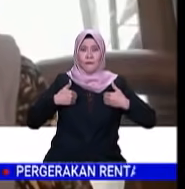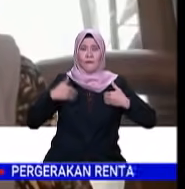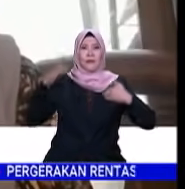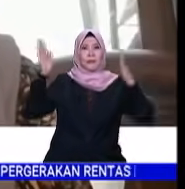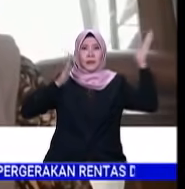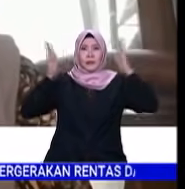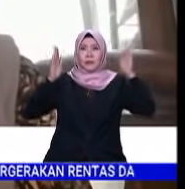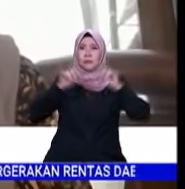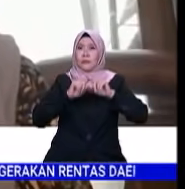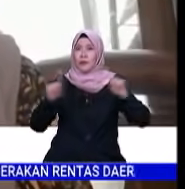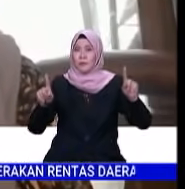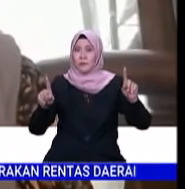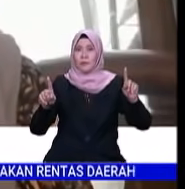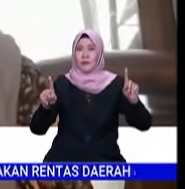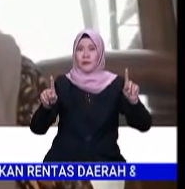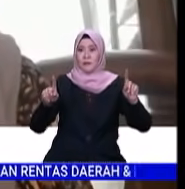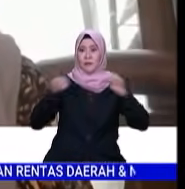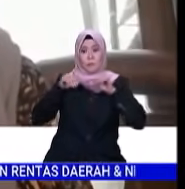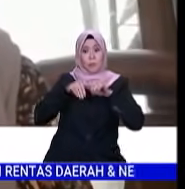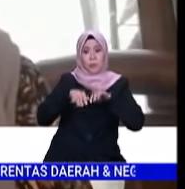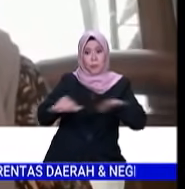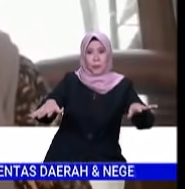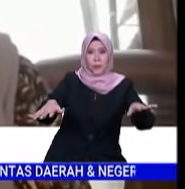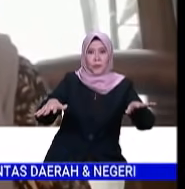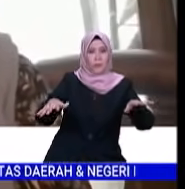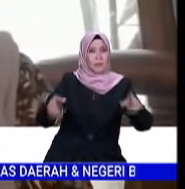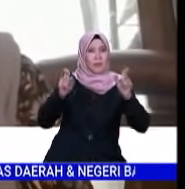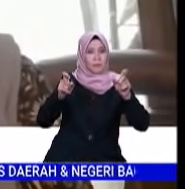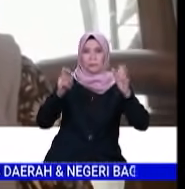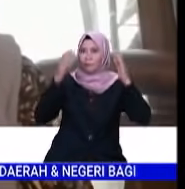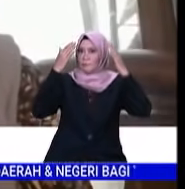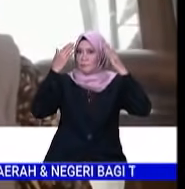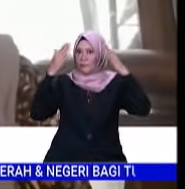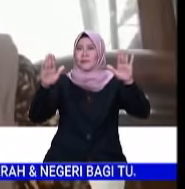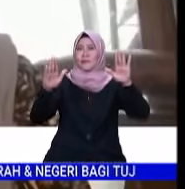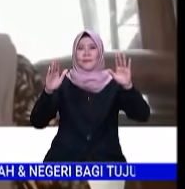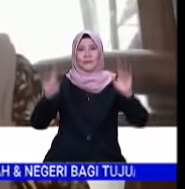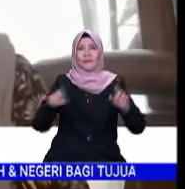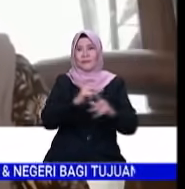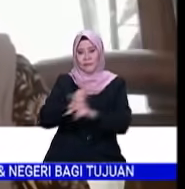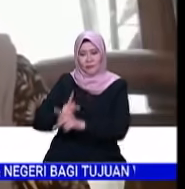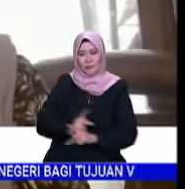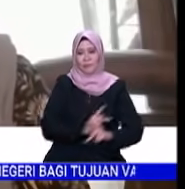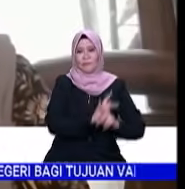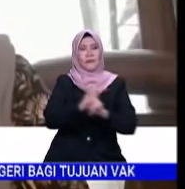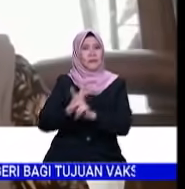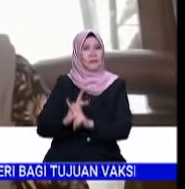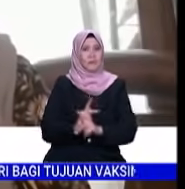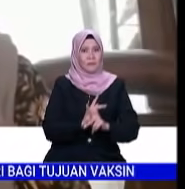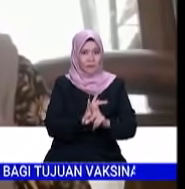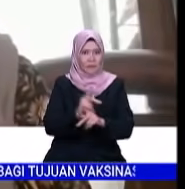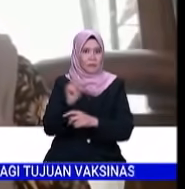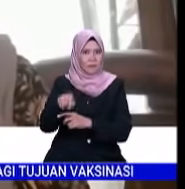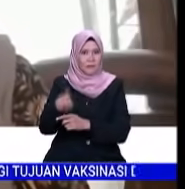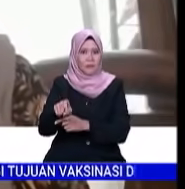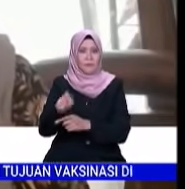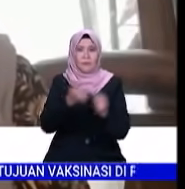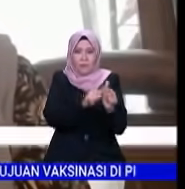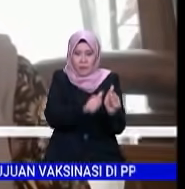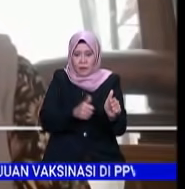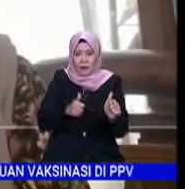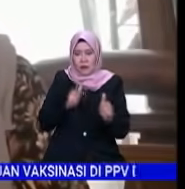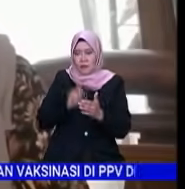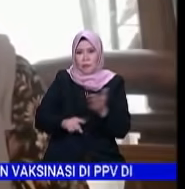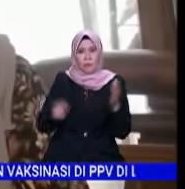bagaimana beratnya transmisi ini di Malaysia kita tak pasti. Jadi kita perlu sentiasa perlu berwaspada. Oleh itu elakkan